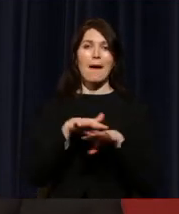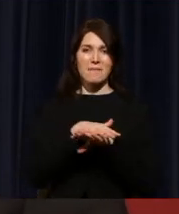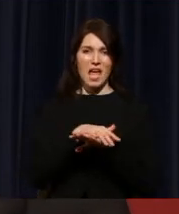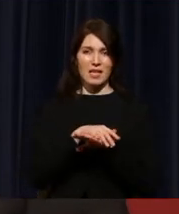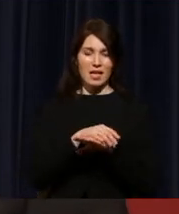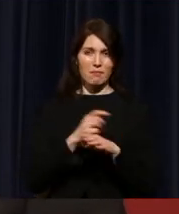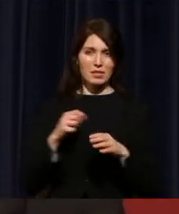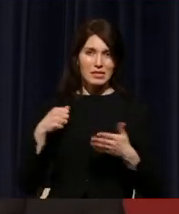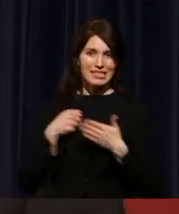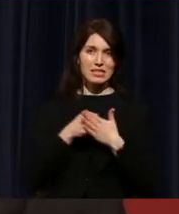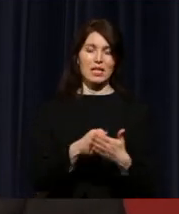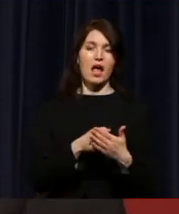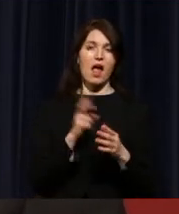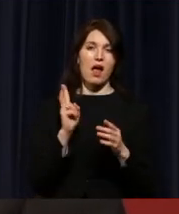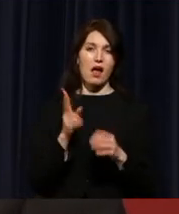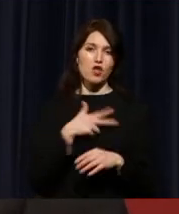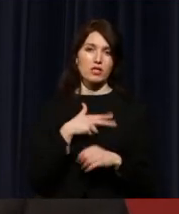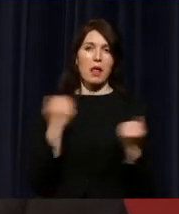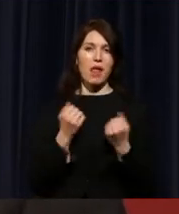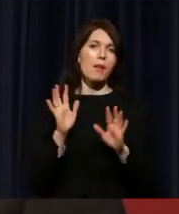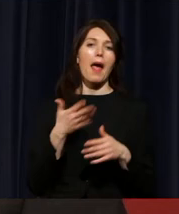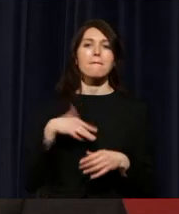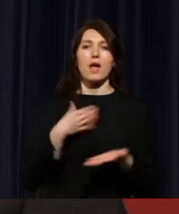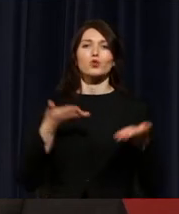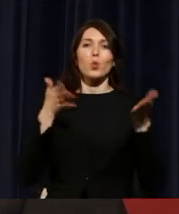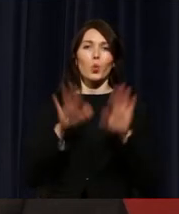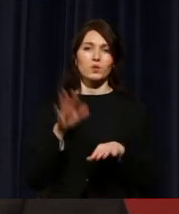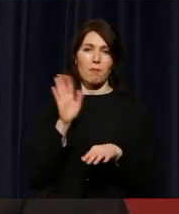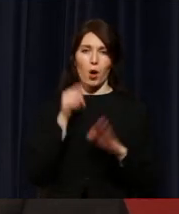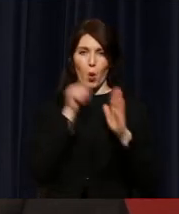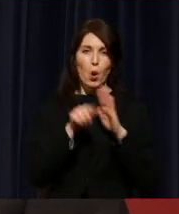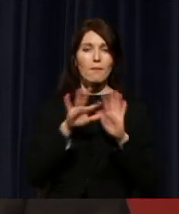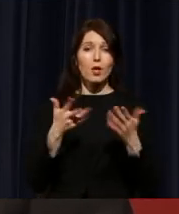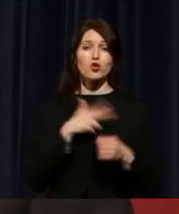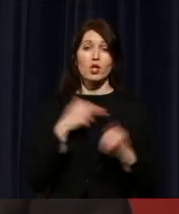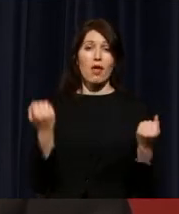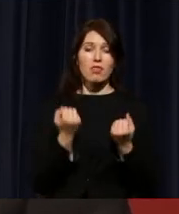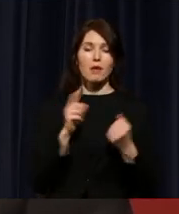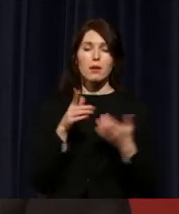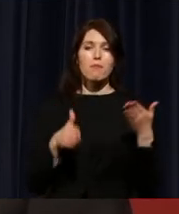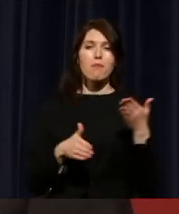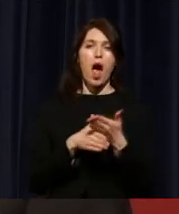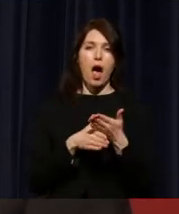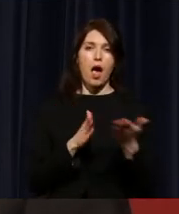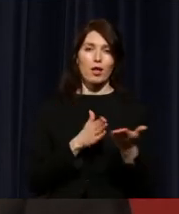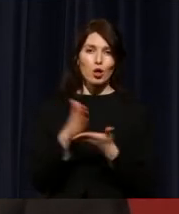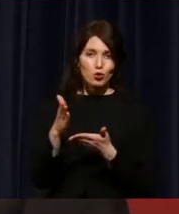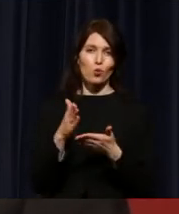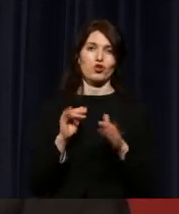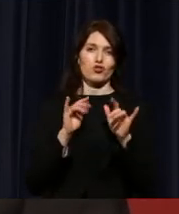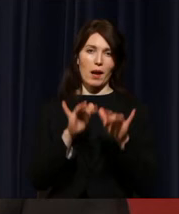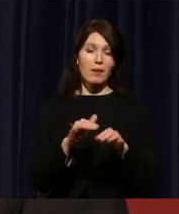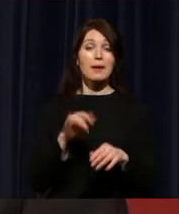spiediens sociālam darbam kā profesijai, lai mēs kļūstam par kontrolētājiem, bet sociālais darbs ir palīdzošas darbības, kas